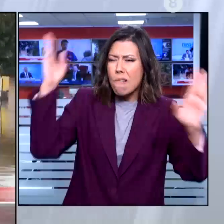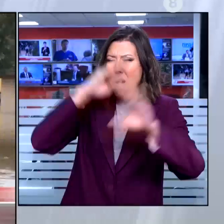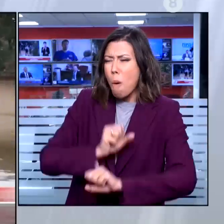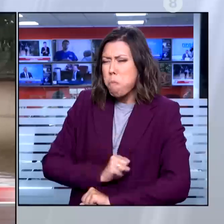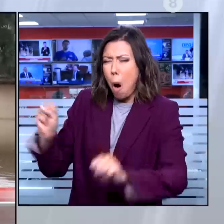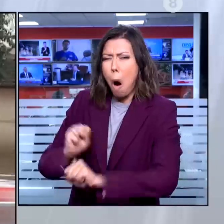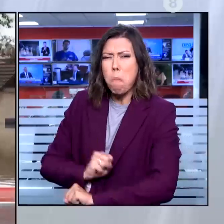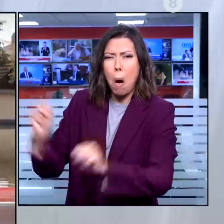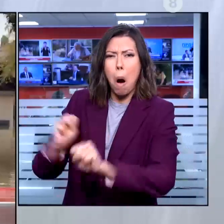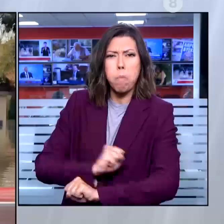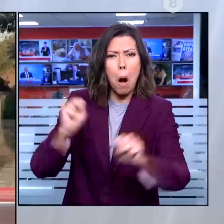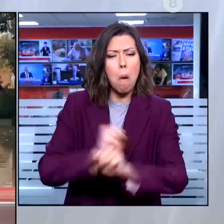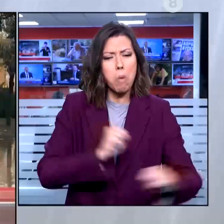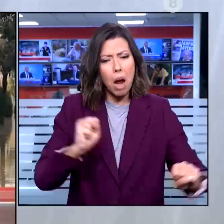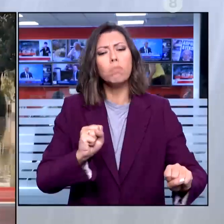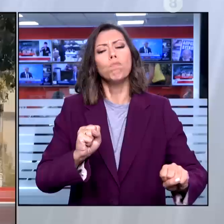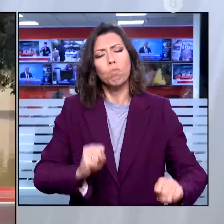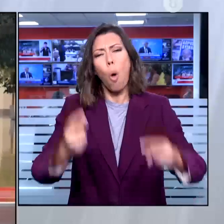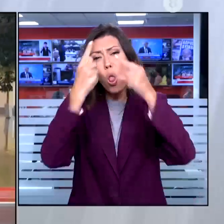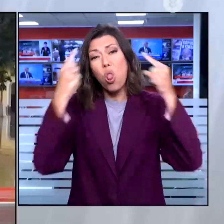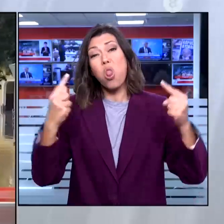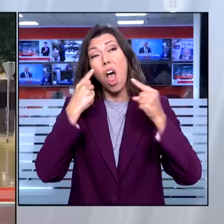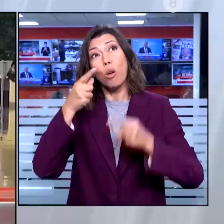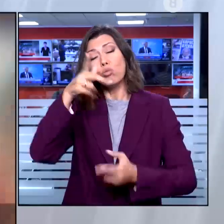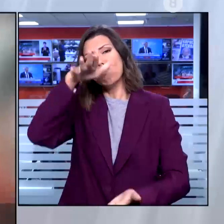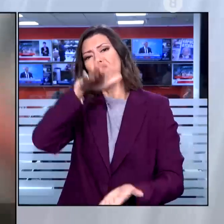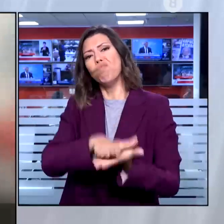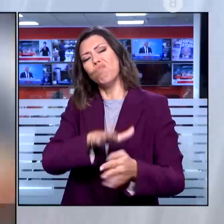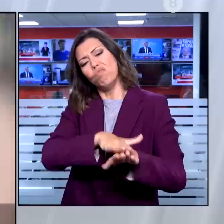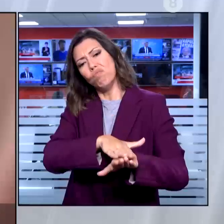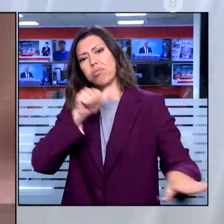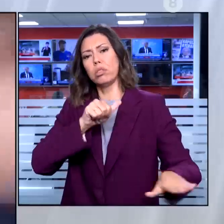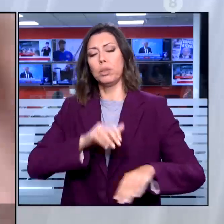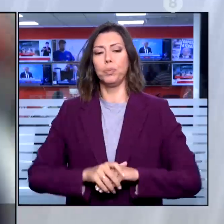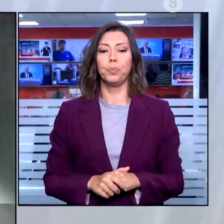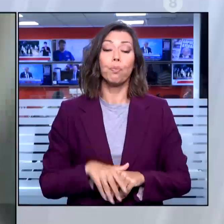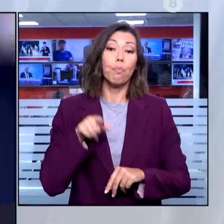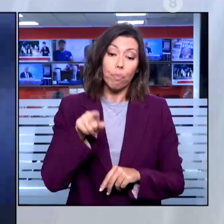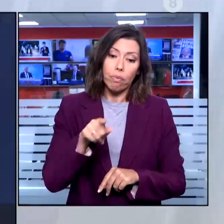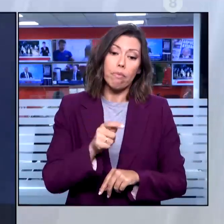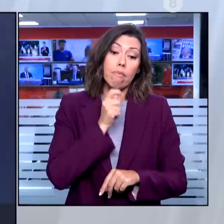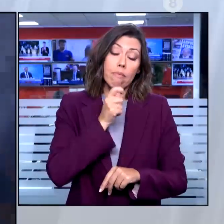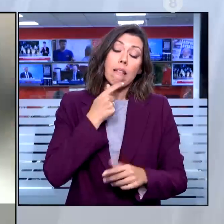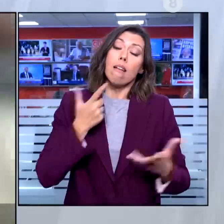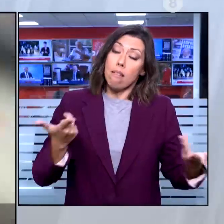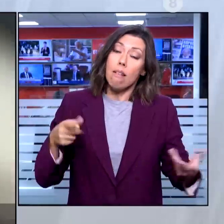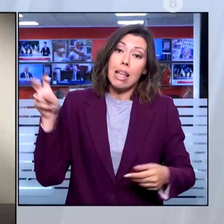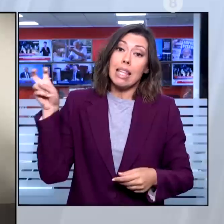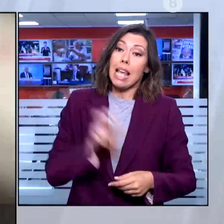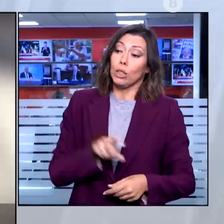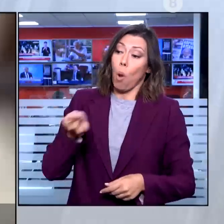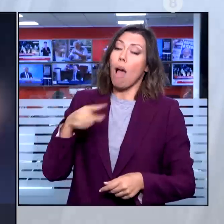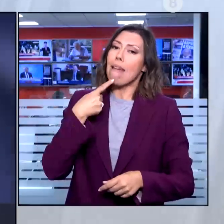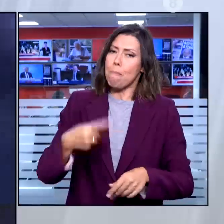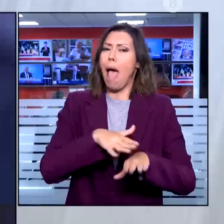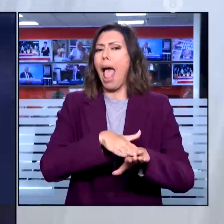يحتسب والله على ما نقول شهيد. Hezbollah promised revenge. I believe it will